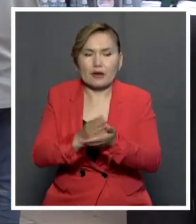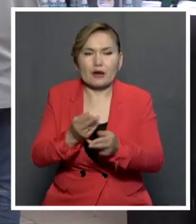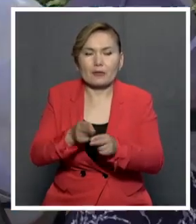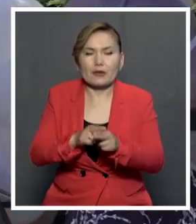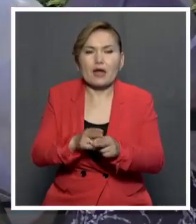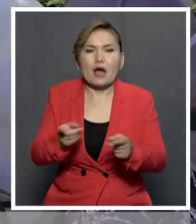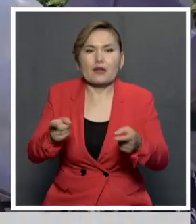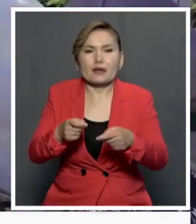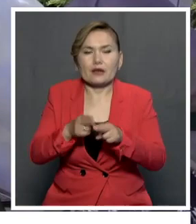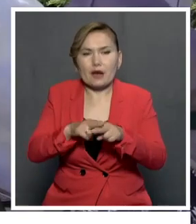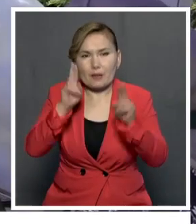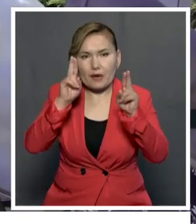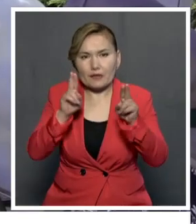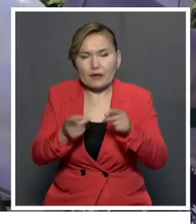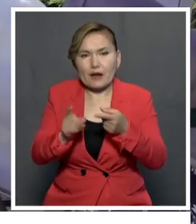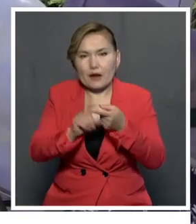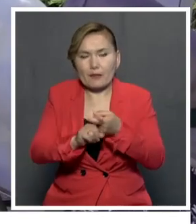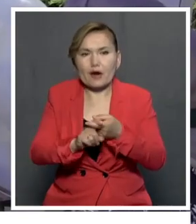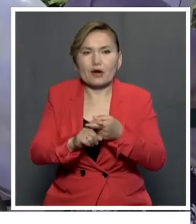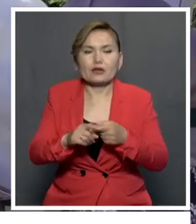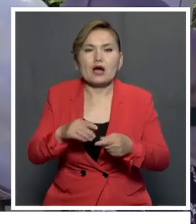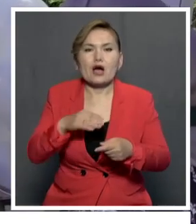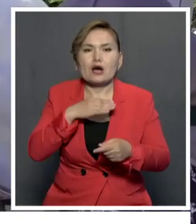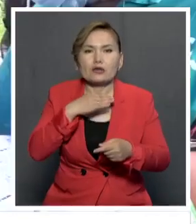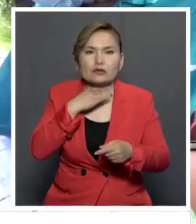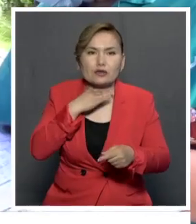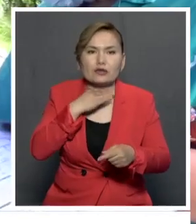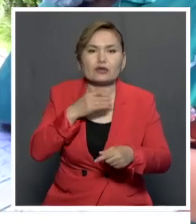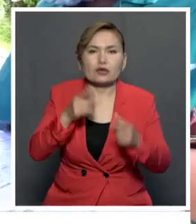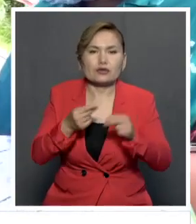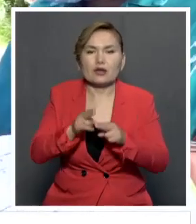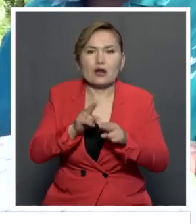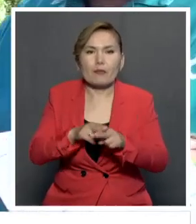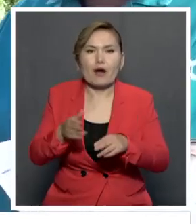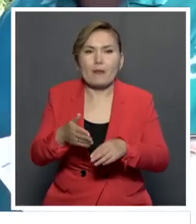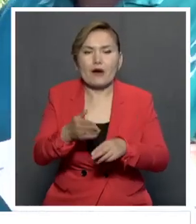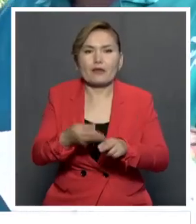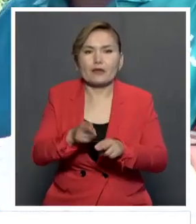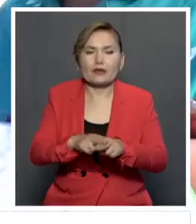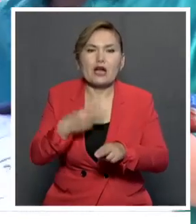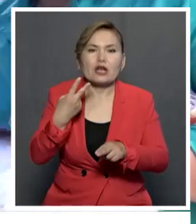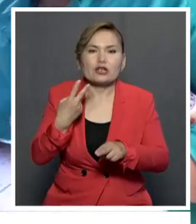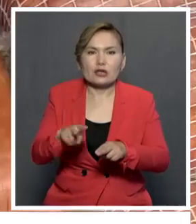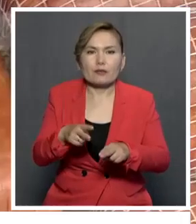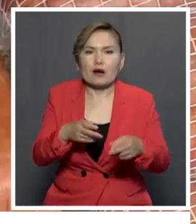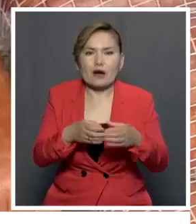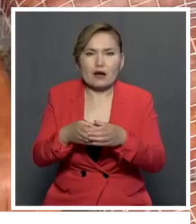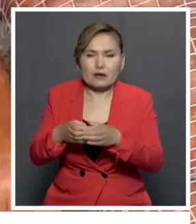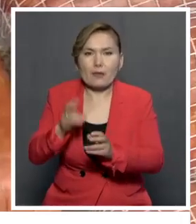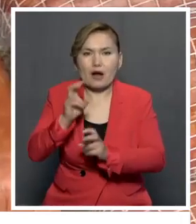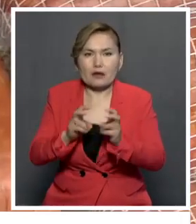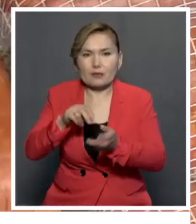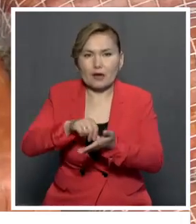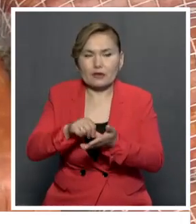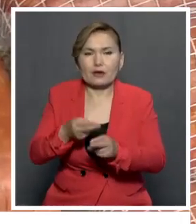Алайда карантин талаптарына байланысты шараға сүт, ет, шұжық, балық және тағы басқа өнімдерді өндіретін 20-тан астам кәсіпорын қатысты.